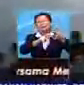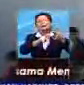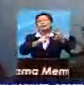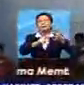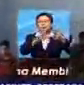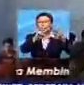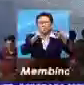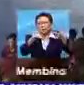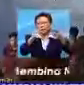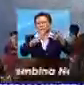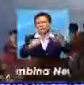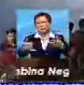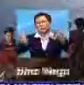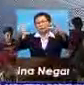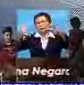ketiga